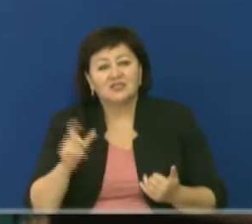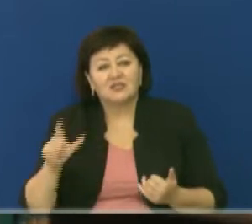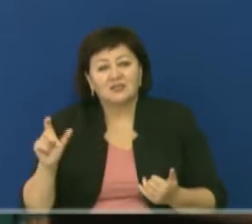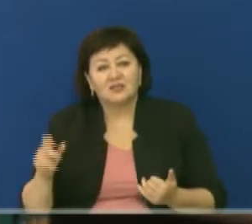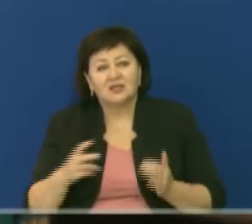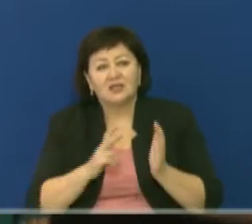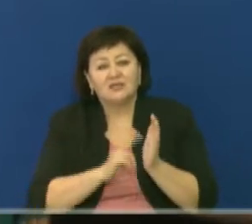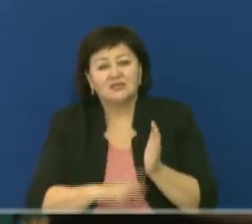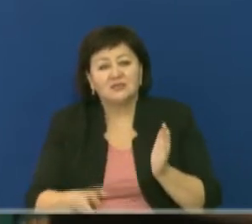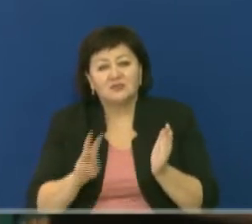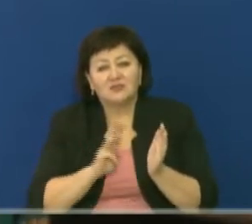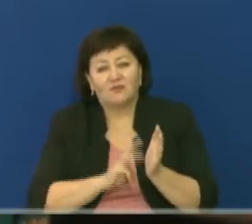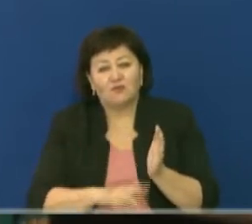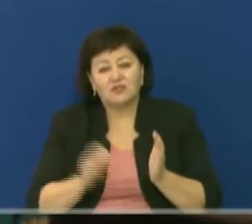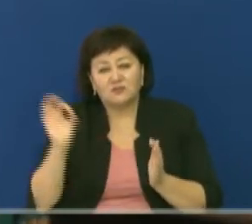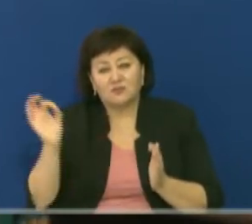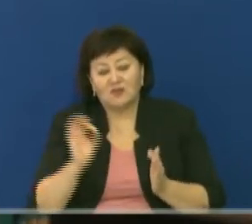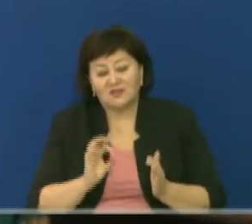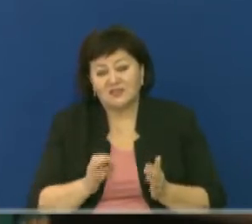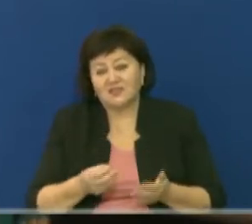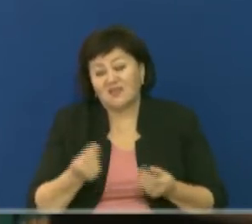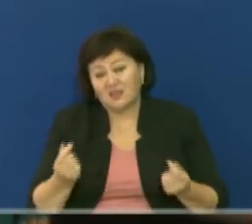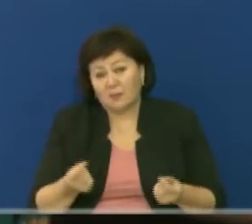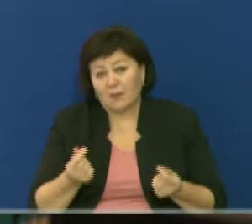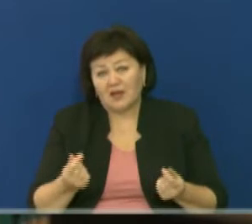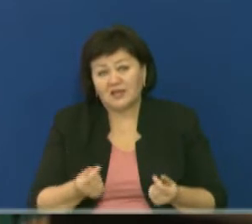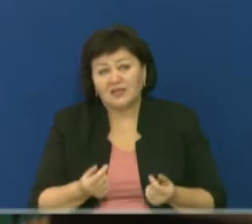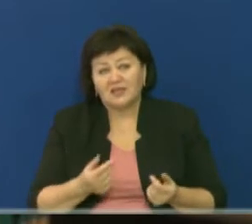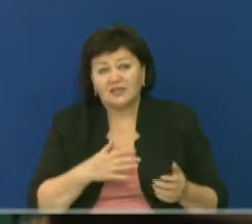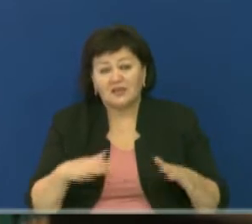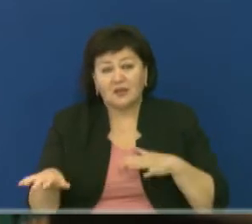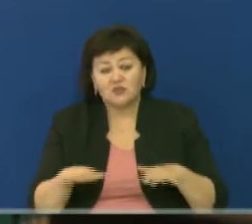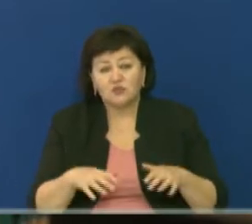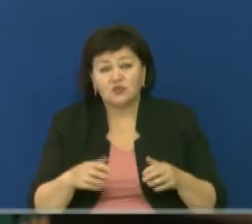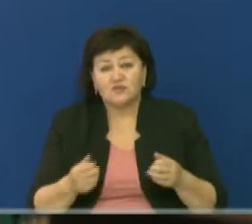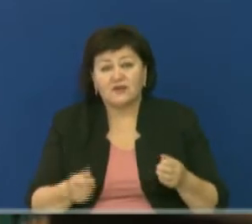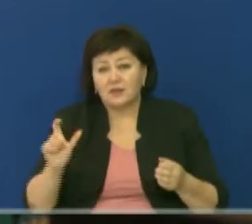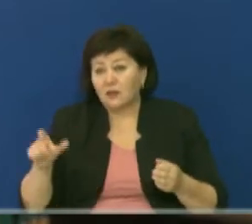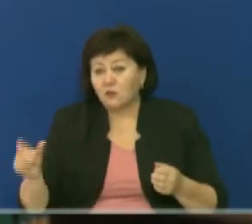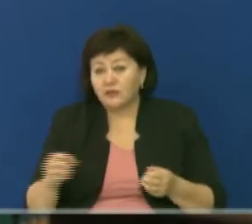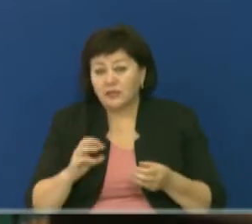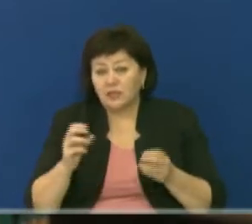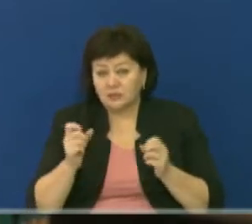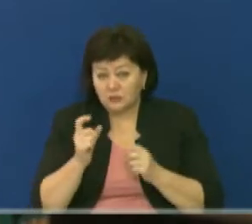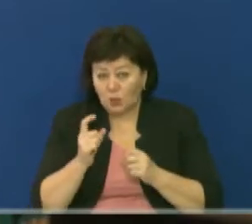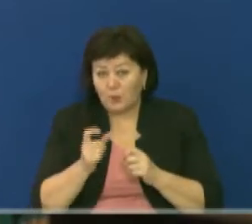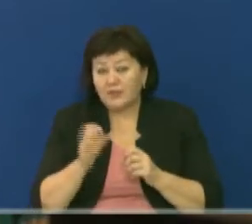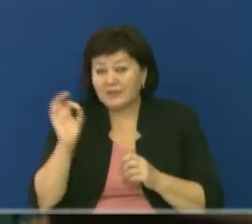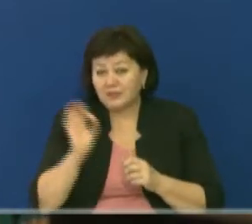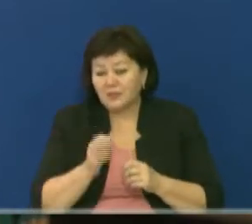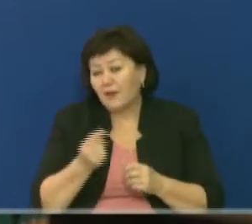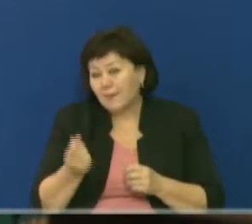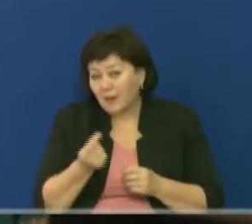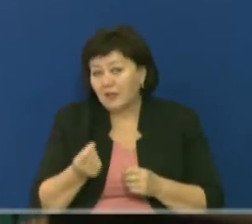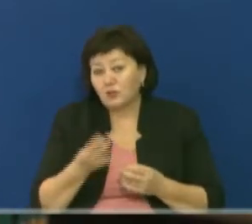на 70-80% перекрывается. Конечно, этого мало для качественного обслуживания перевозки пассажиров до 100% охвата,